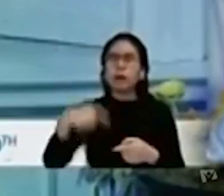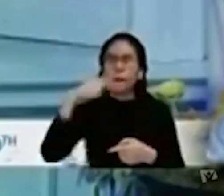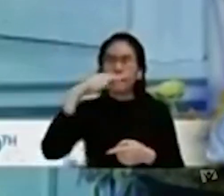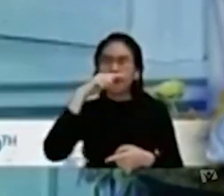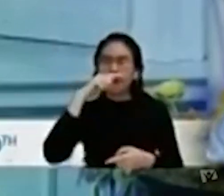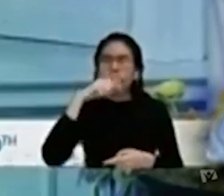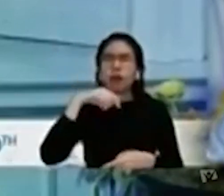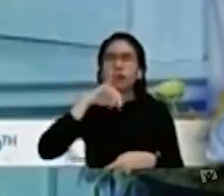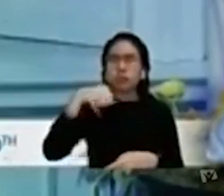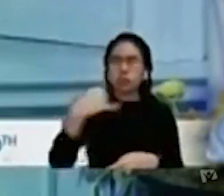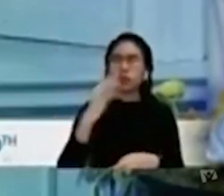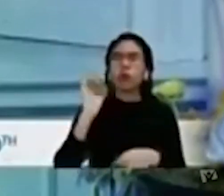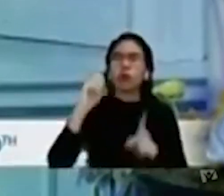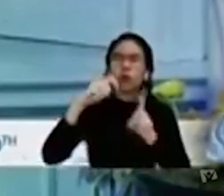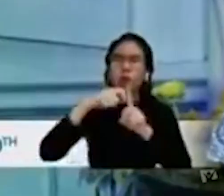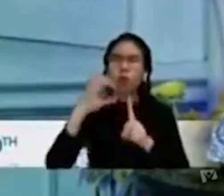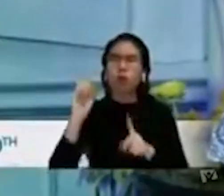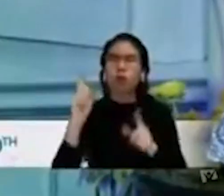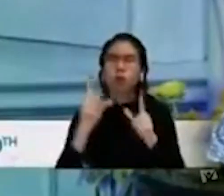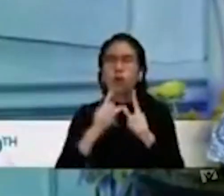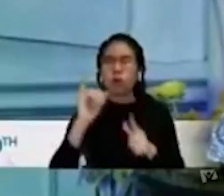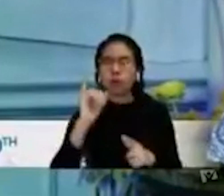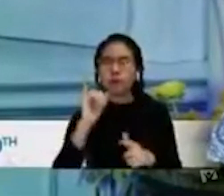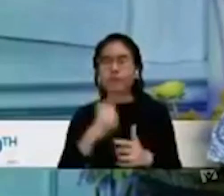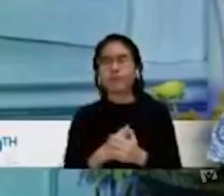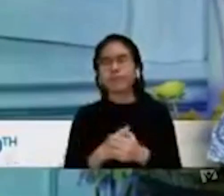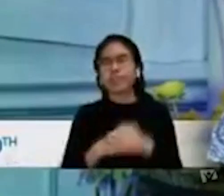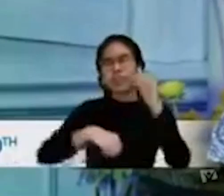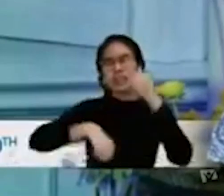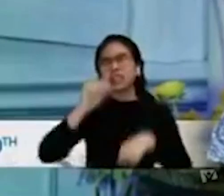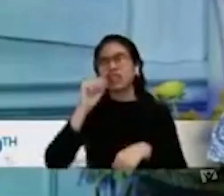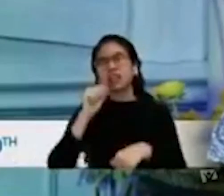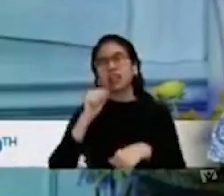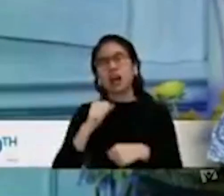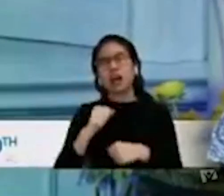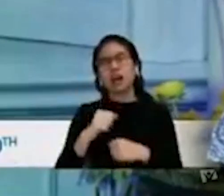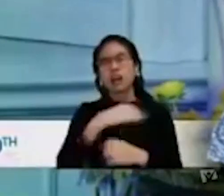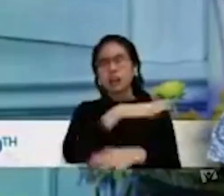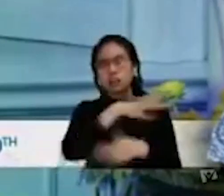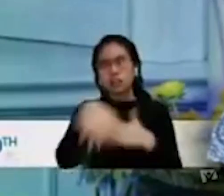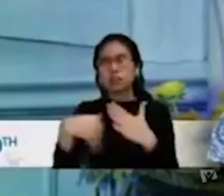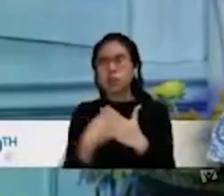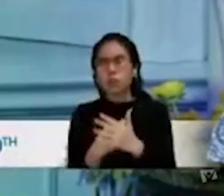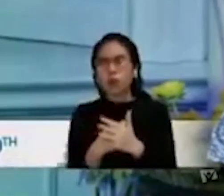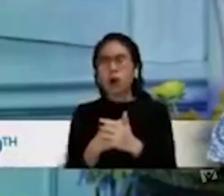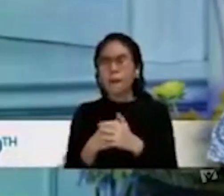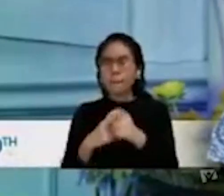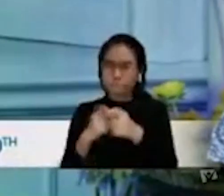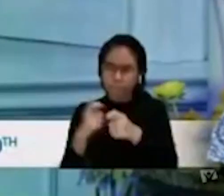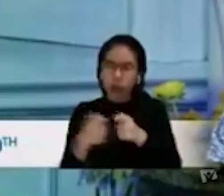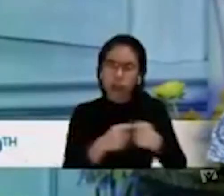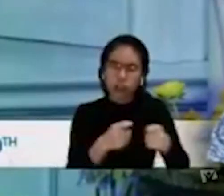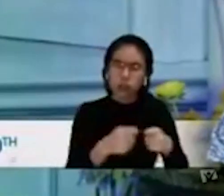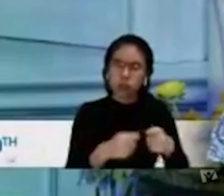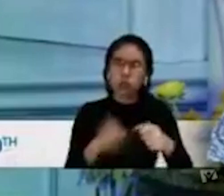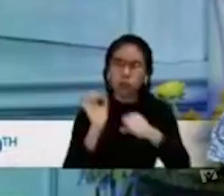supaya penanganan percepatan untuk mengatasi wabah COVID-19 ini dapat berjalan